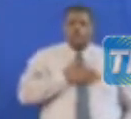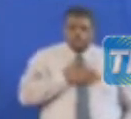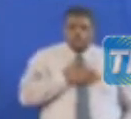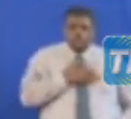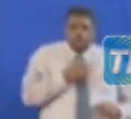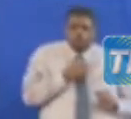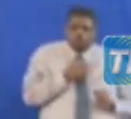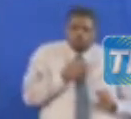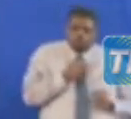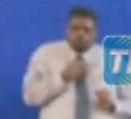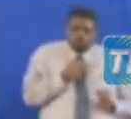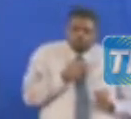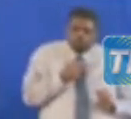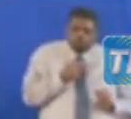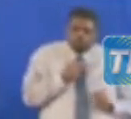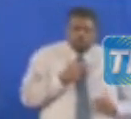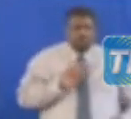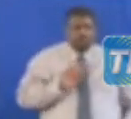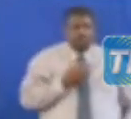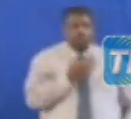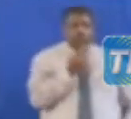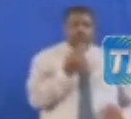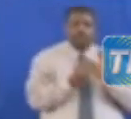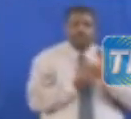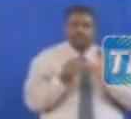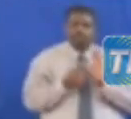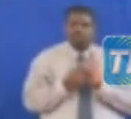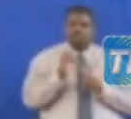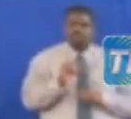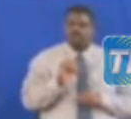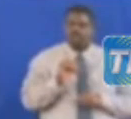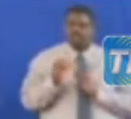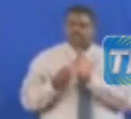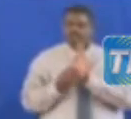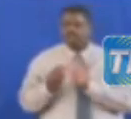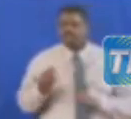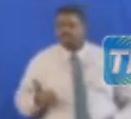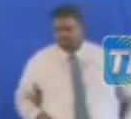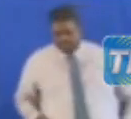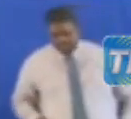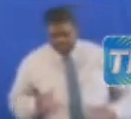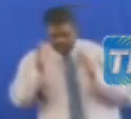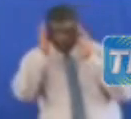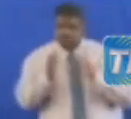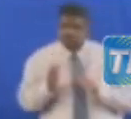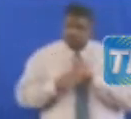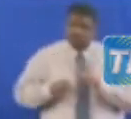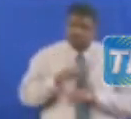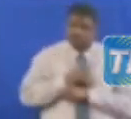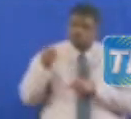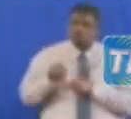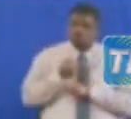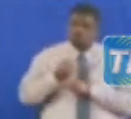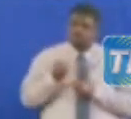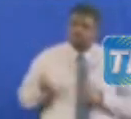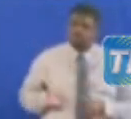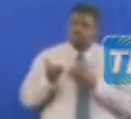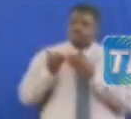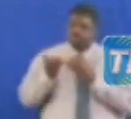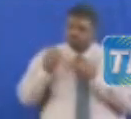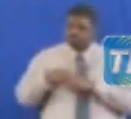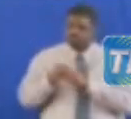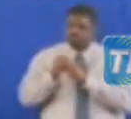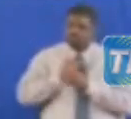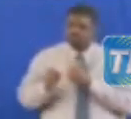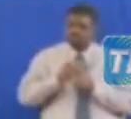kupitia Global Fund shilingi bilioni 8.70. Mheshimiwa Spika, shughuli za maendeleo